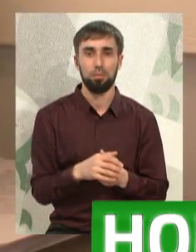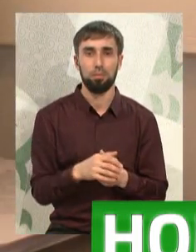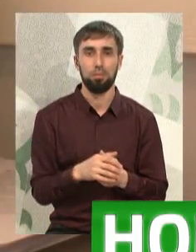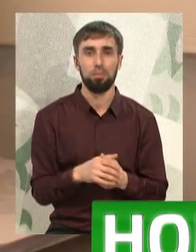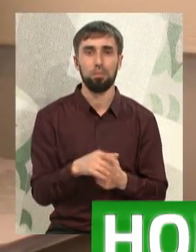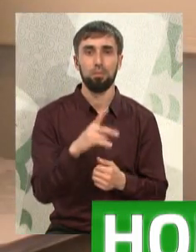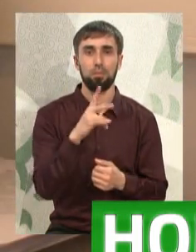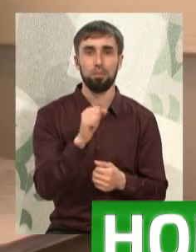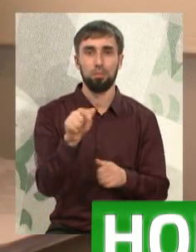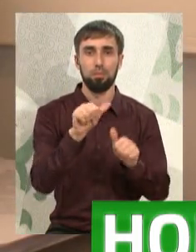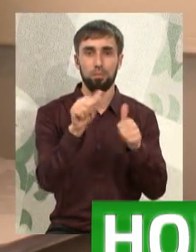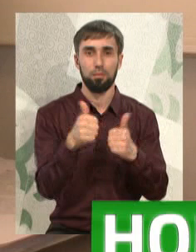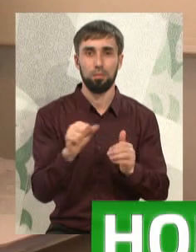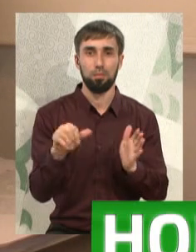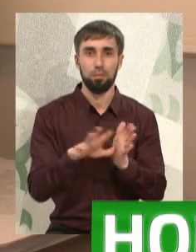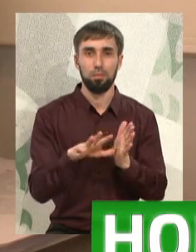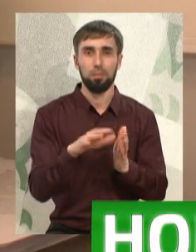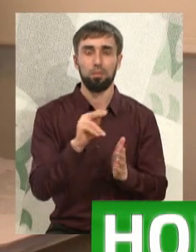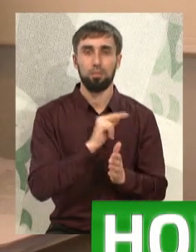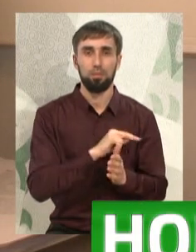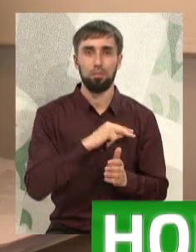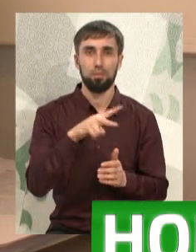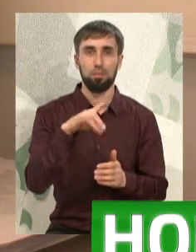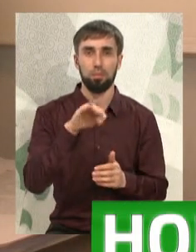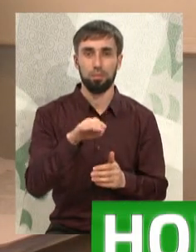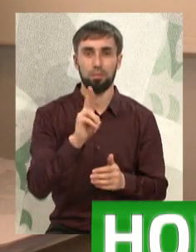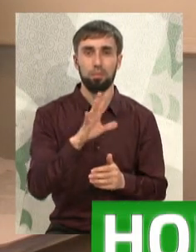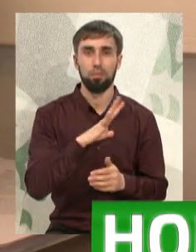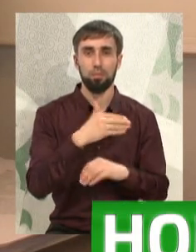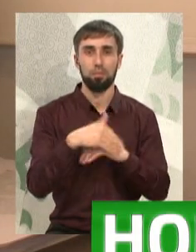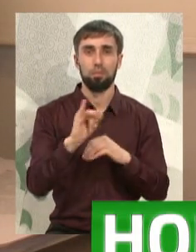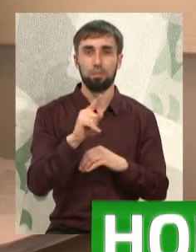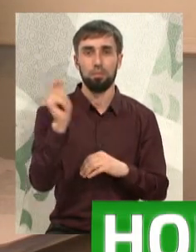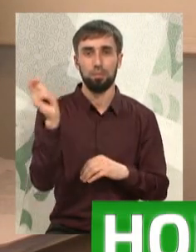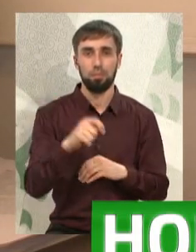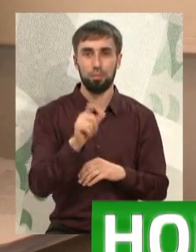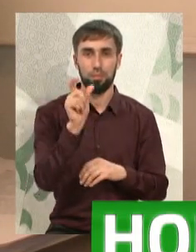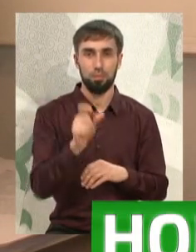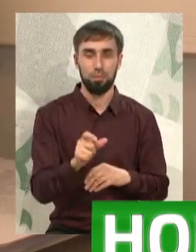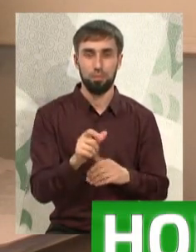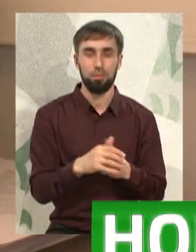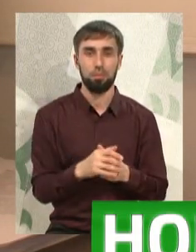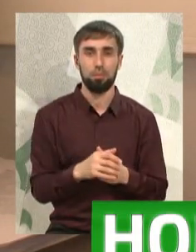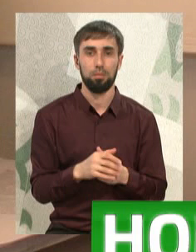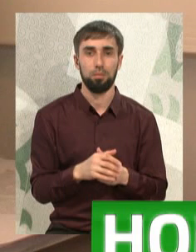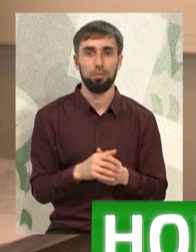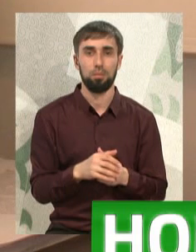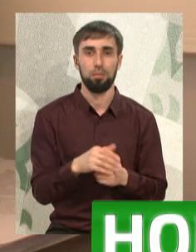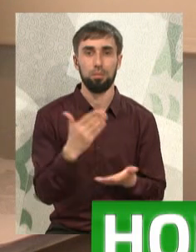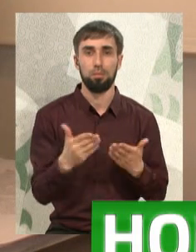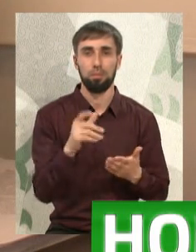Для оформления электронного больничного листа гражданину, прибывшему с другой страны, или